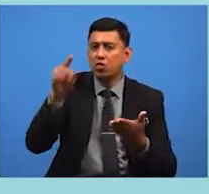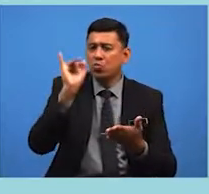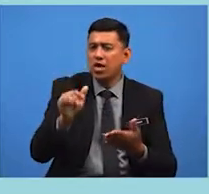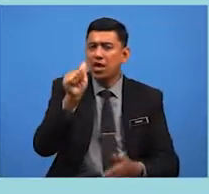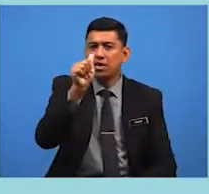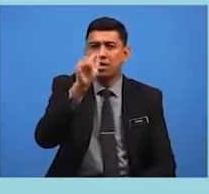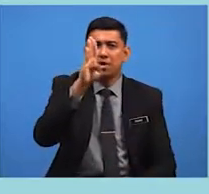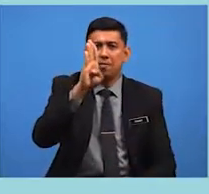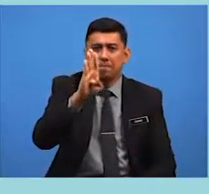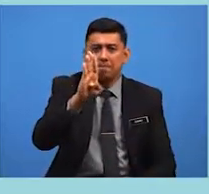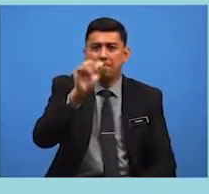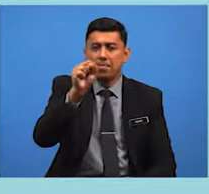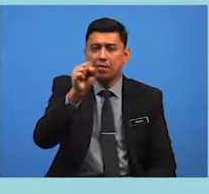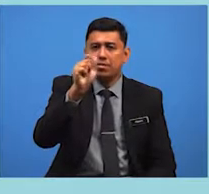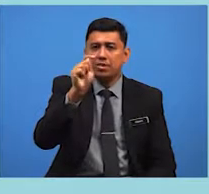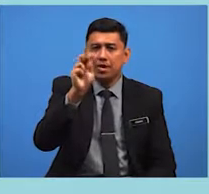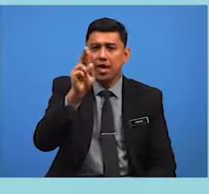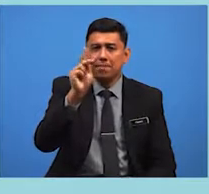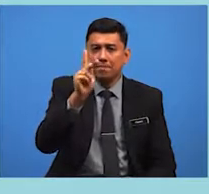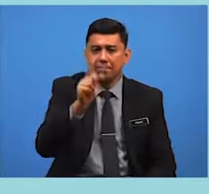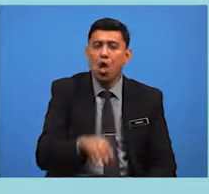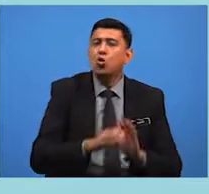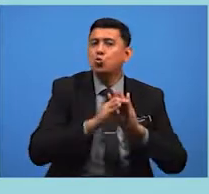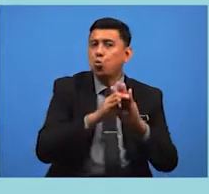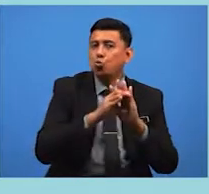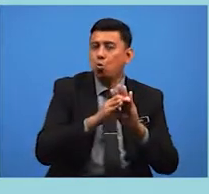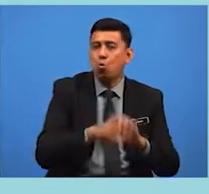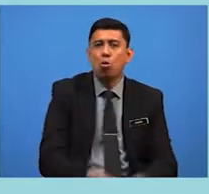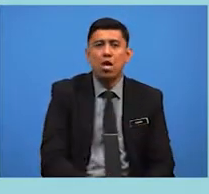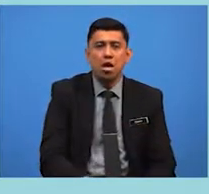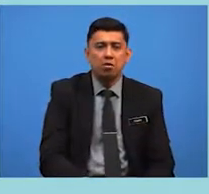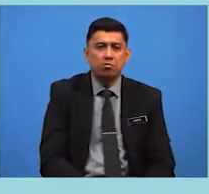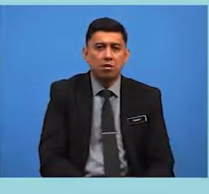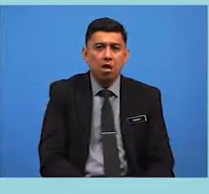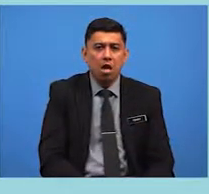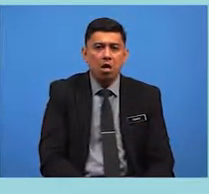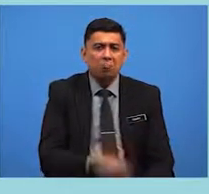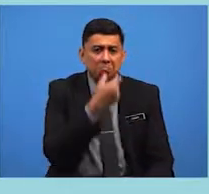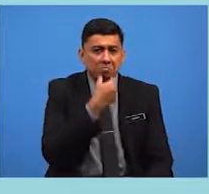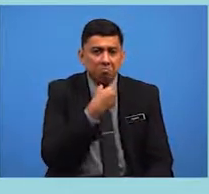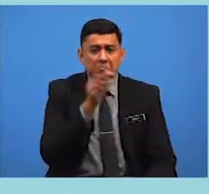Perhatikan contoh baris sajak berikut. Sebab menyentap dahan kalbu.